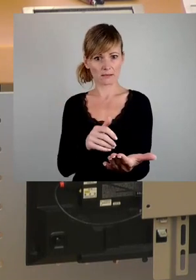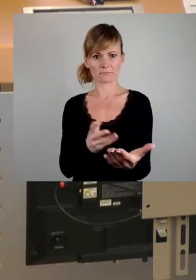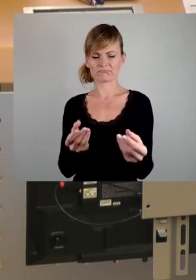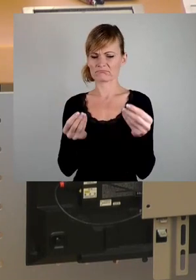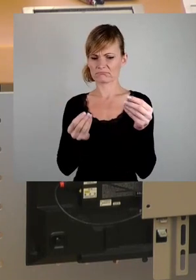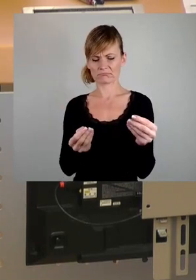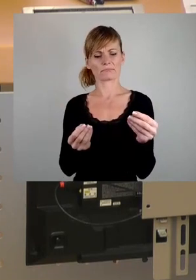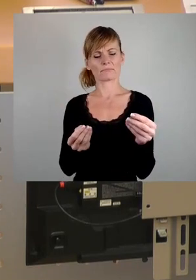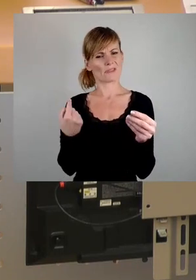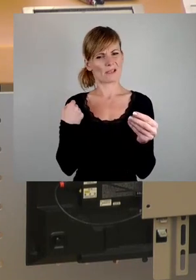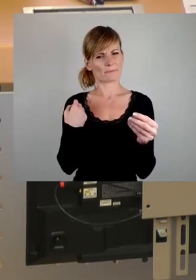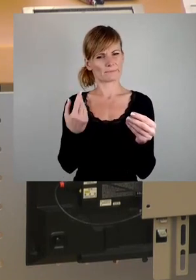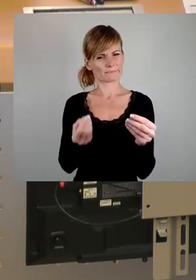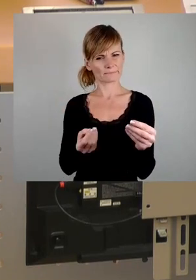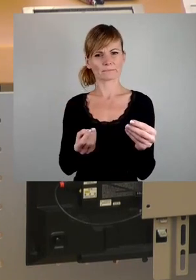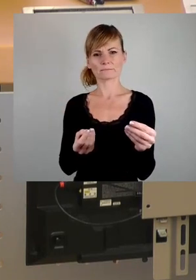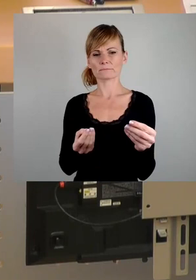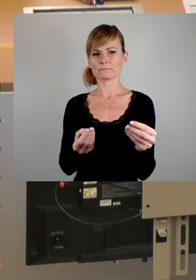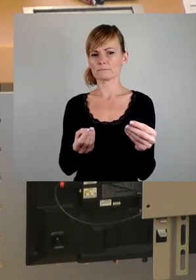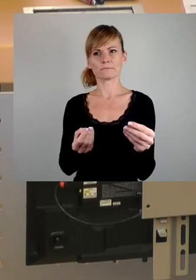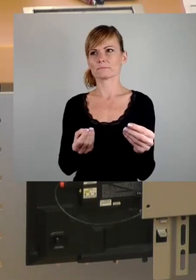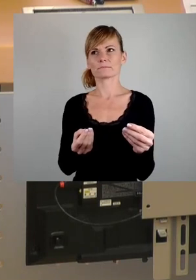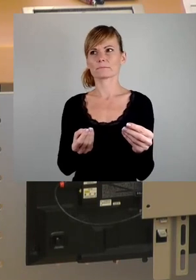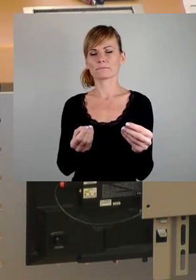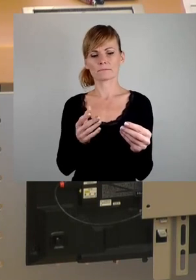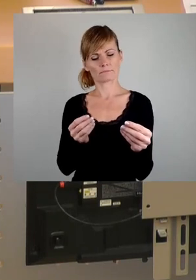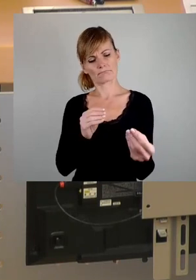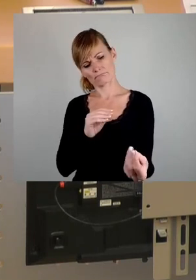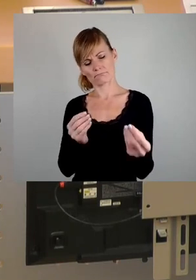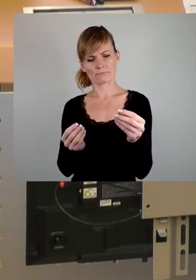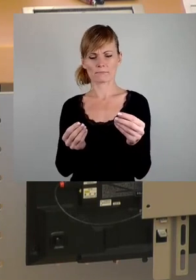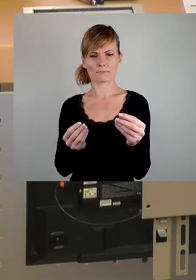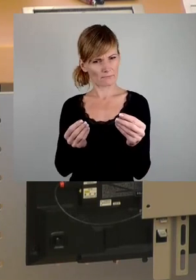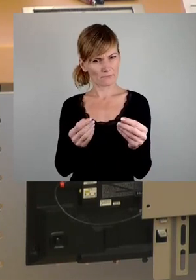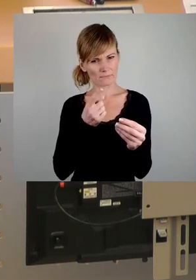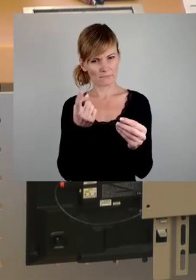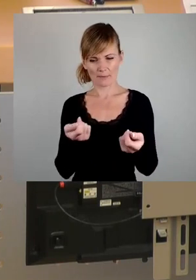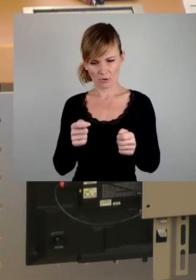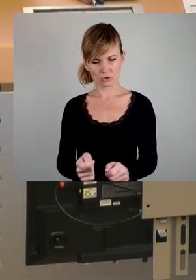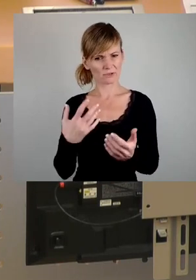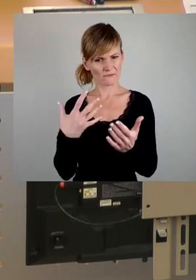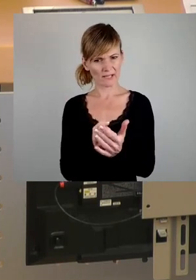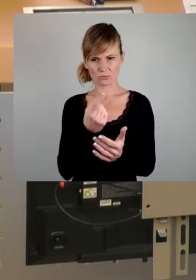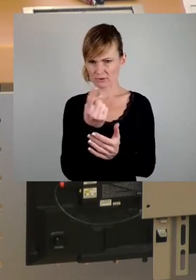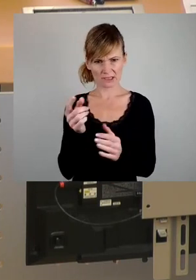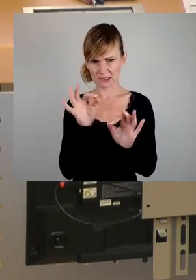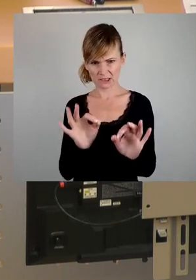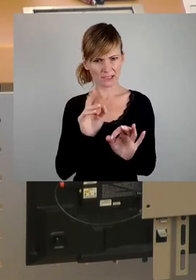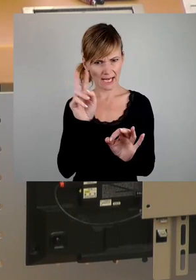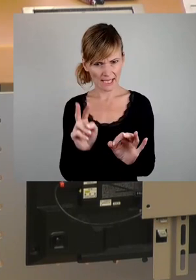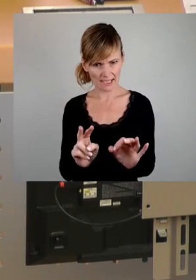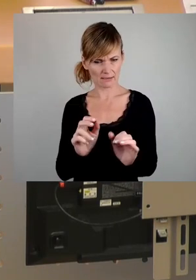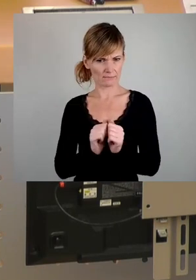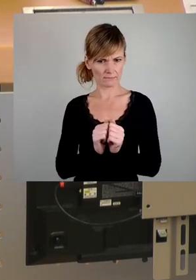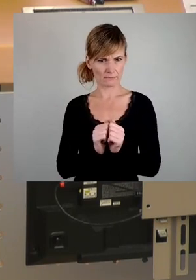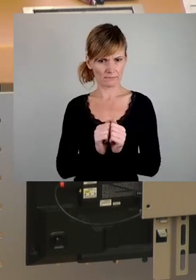vorgenommen. Irgendwie haben einige die Beschlussfassung nicht richtig gelesen. Es reicht, wenn ich den Punkt